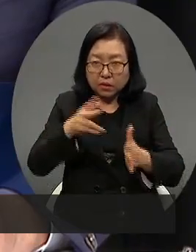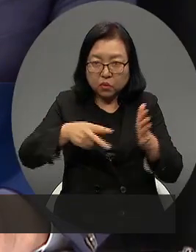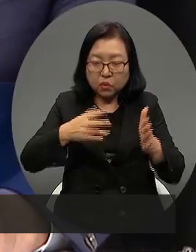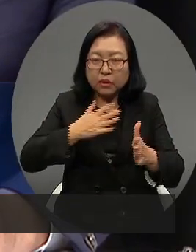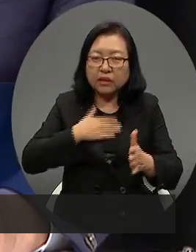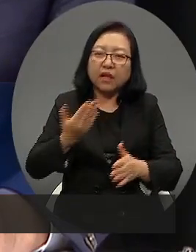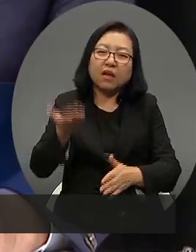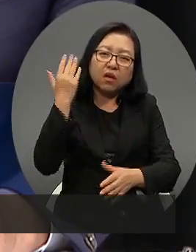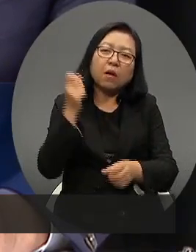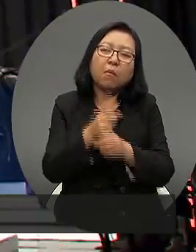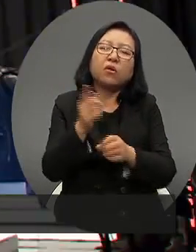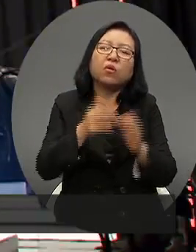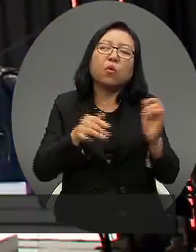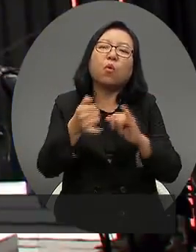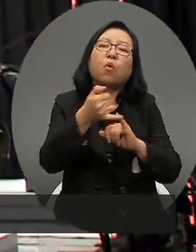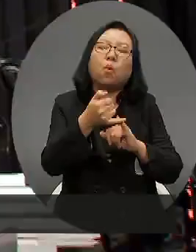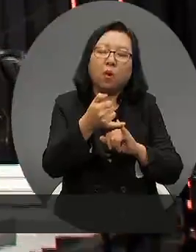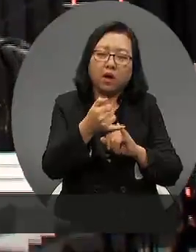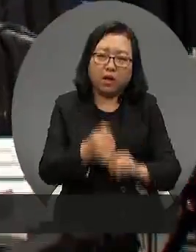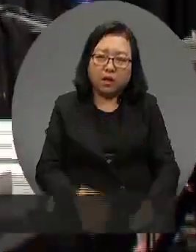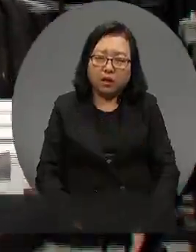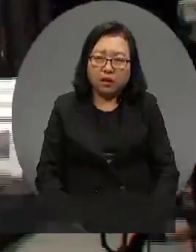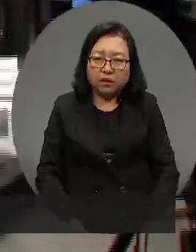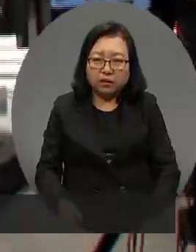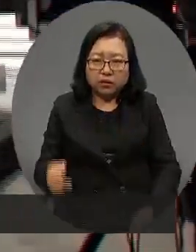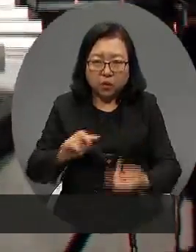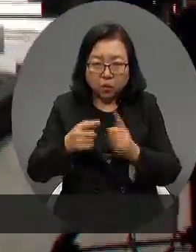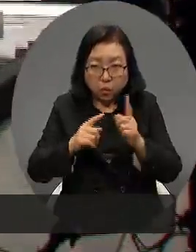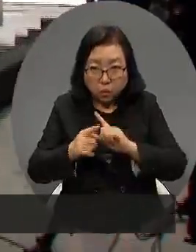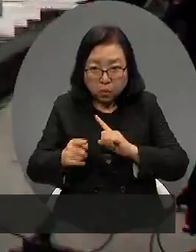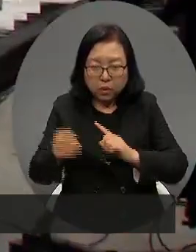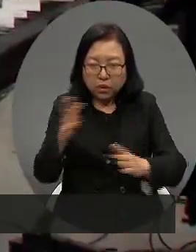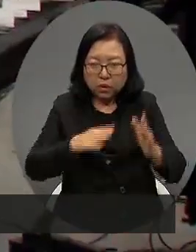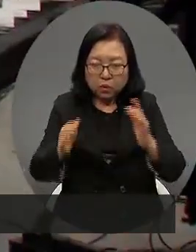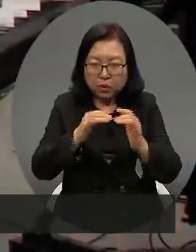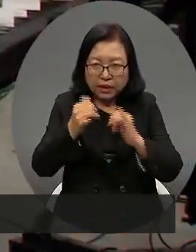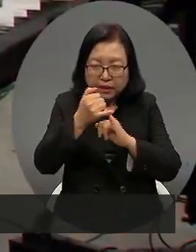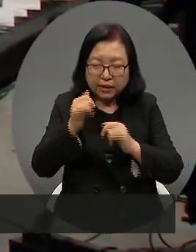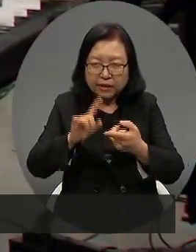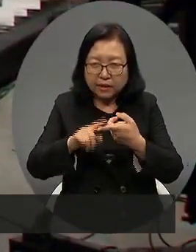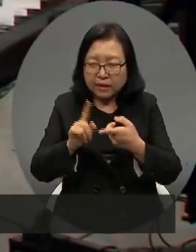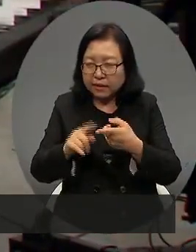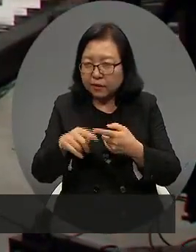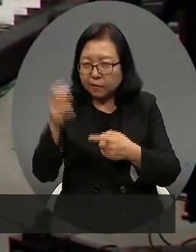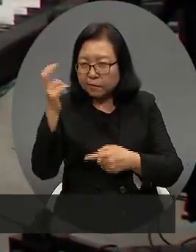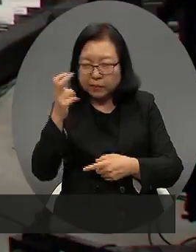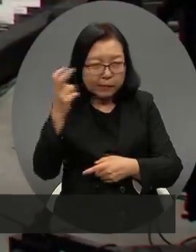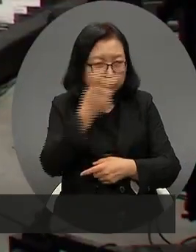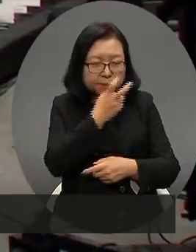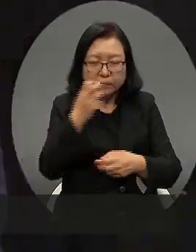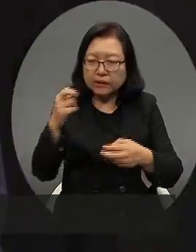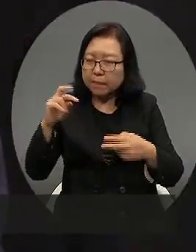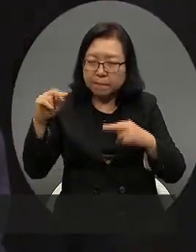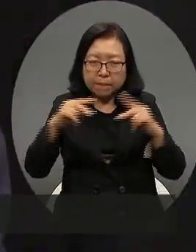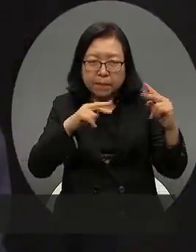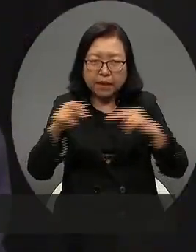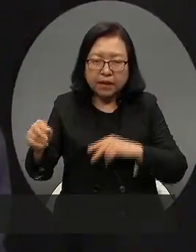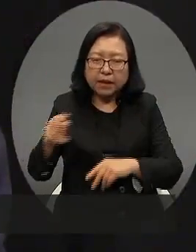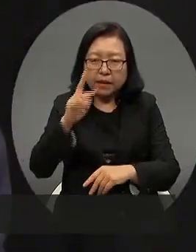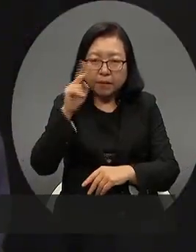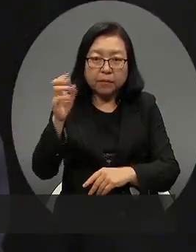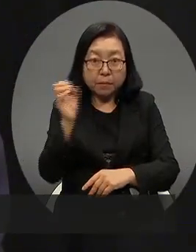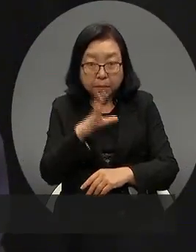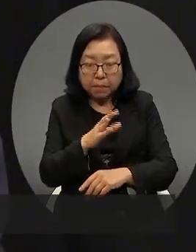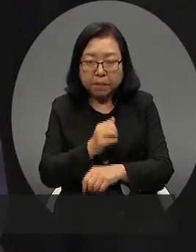내걸던 사업입니다 상대방의 공약에 대한 날선 검증도 이어졌습니다 박덕 후보는 이재한 후보가